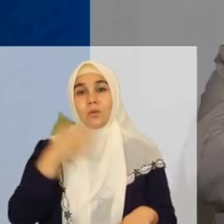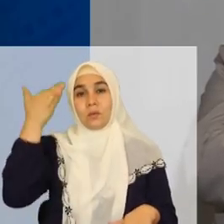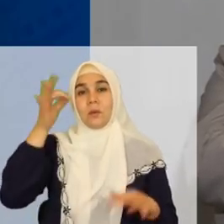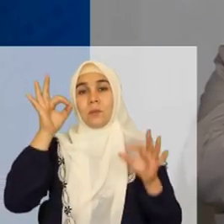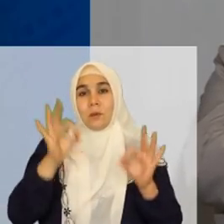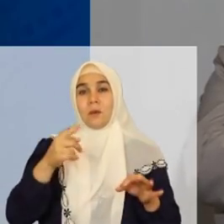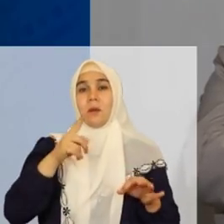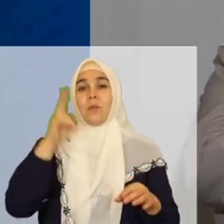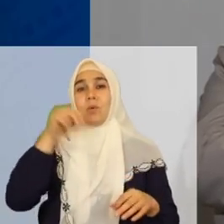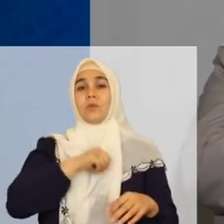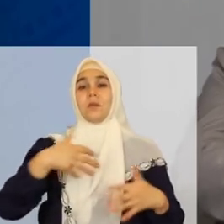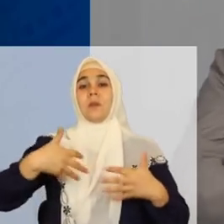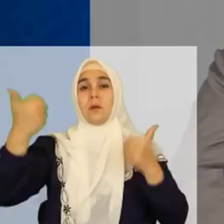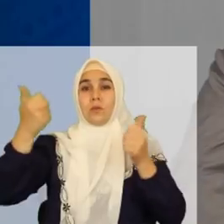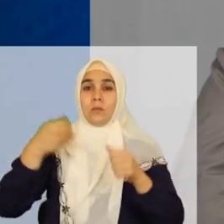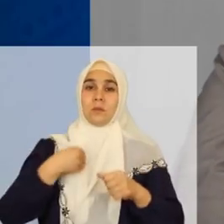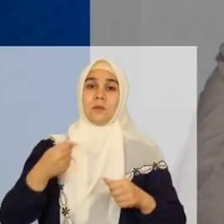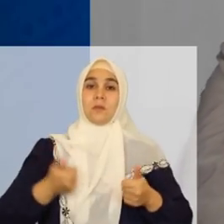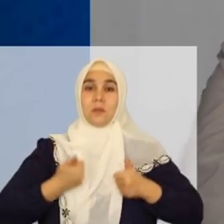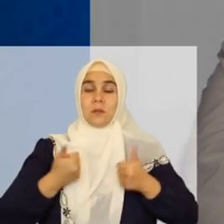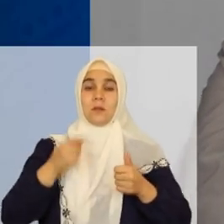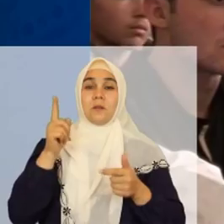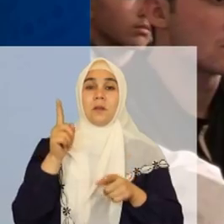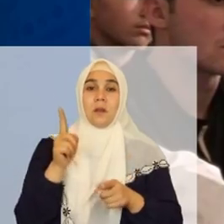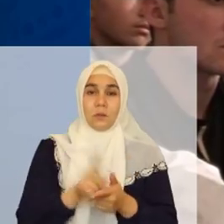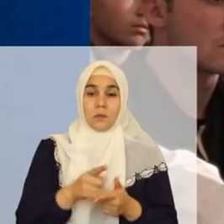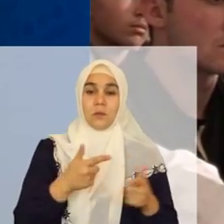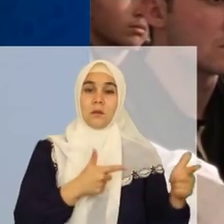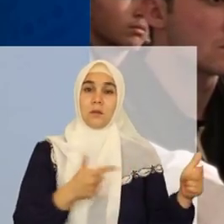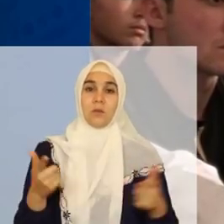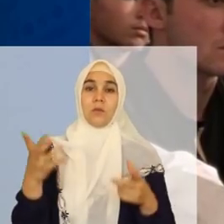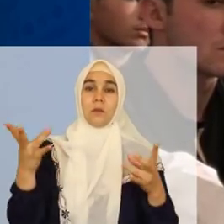Allohning qabulini istagan holda tayyorgarlik ko'rsin.